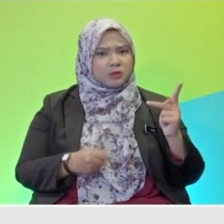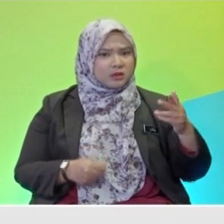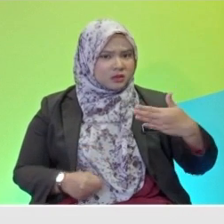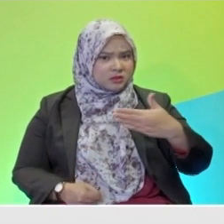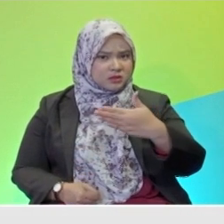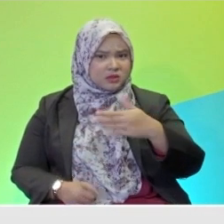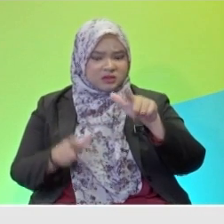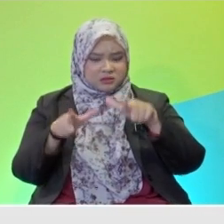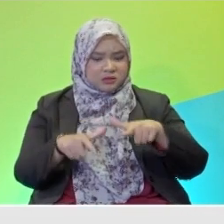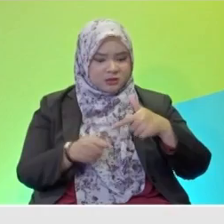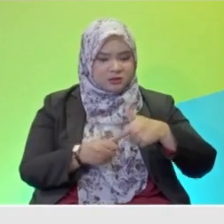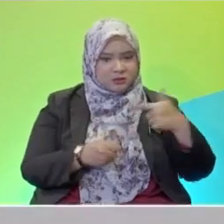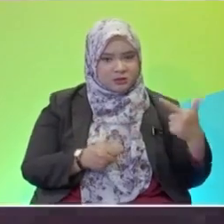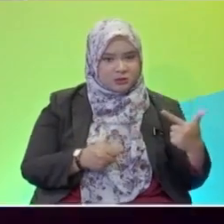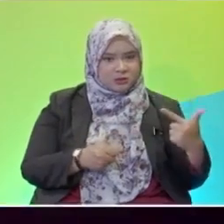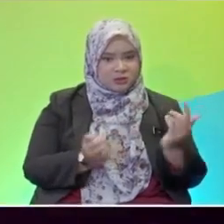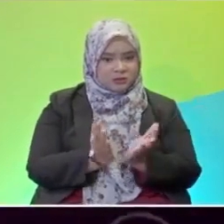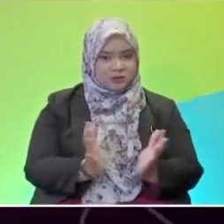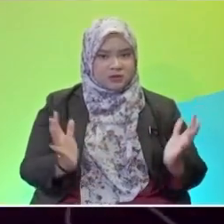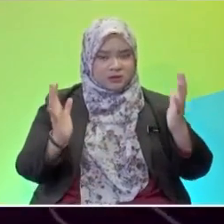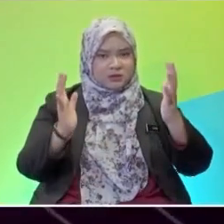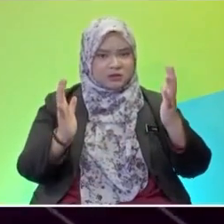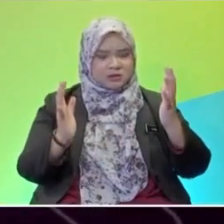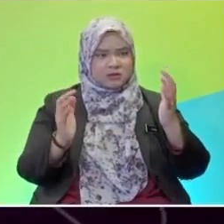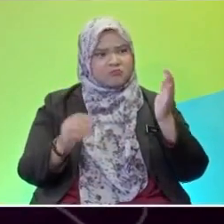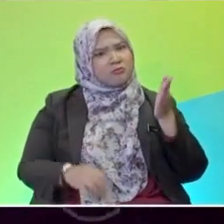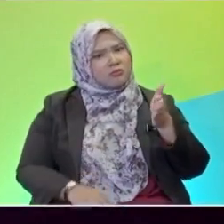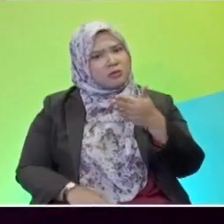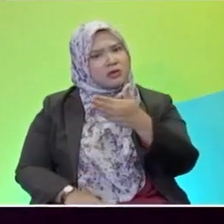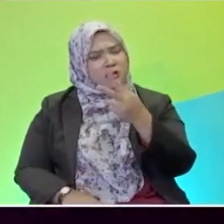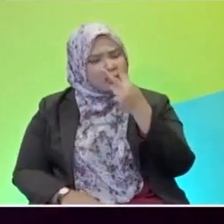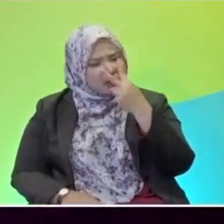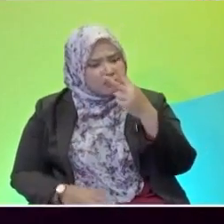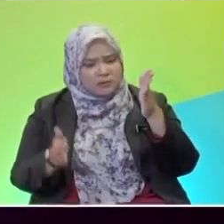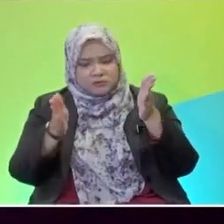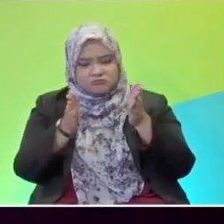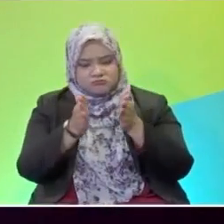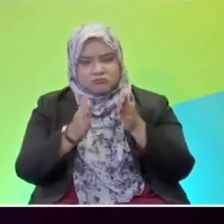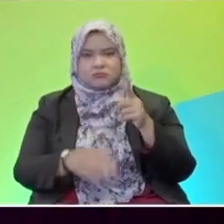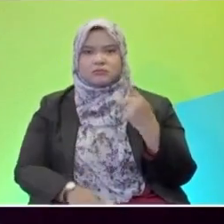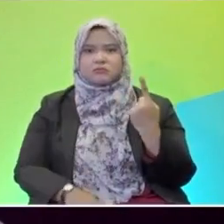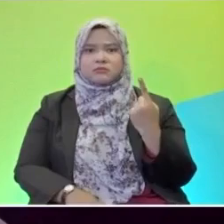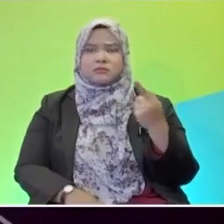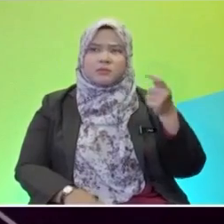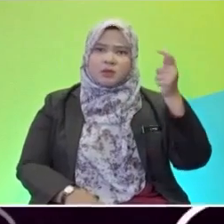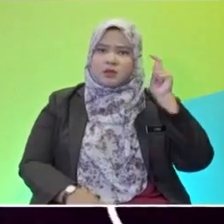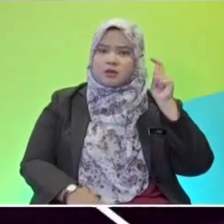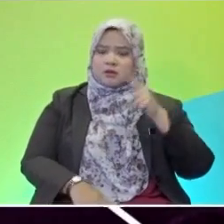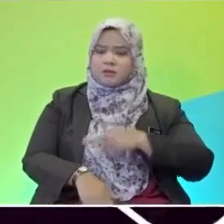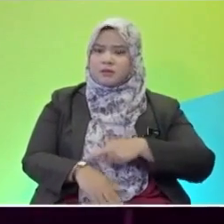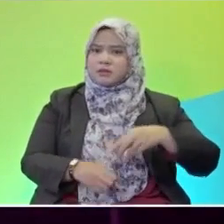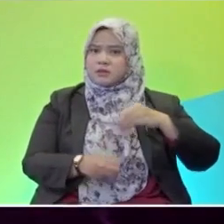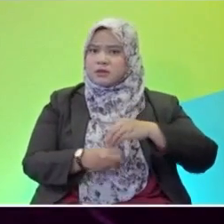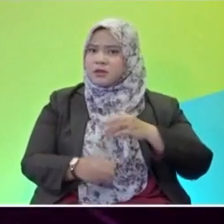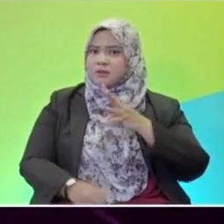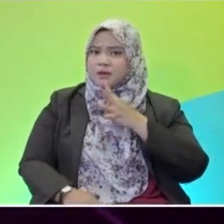ini berbeda-beda Oke sebab itu ketika ikan itu dimasukkan ke dalam Bika yang mengenai akan